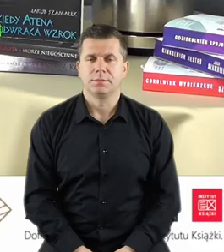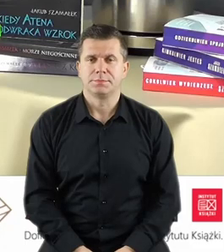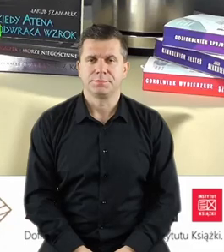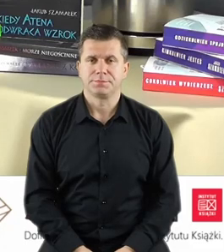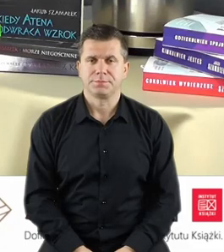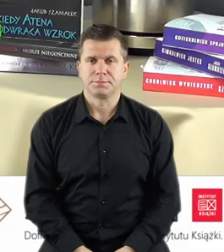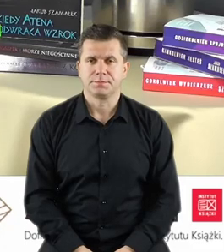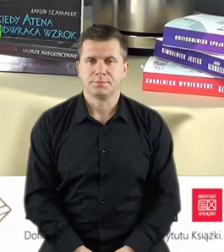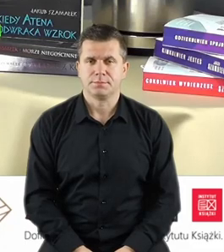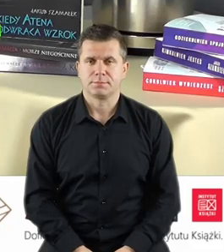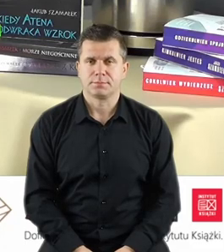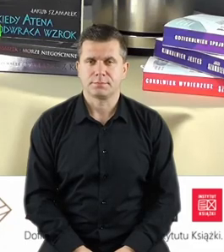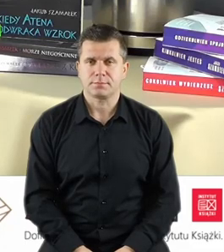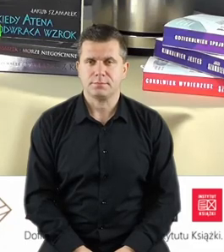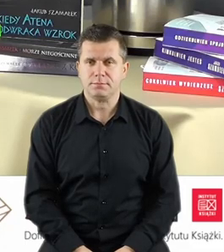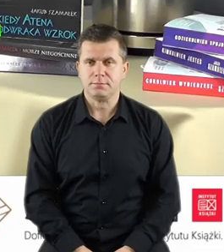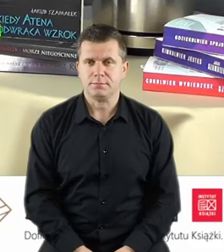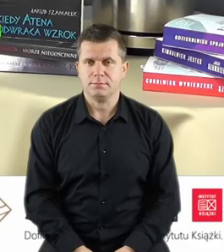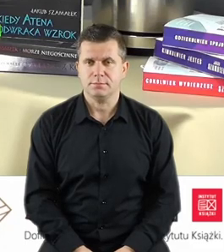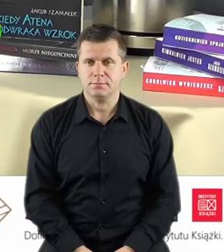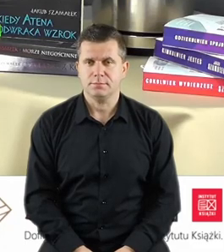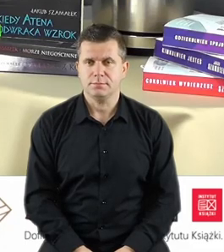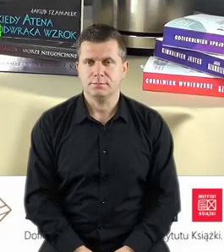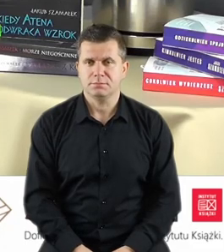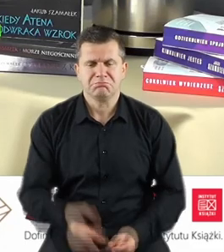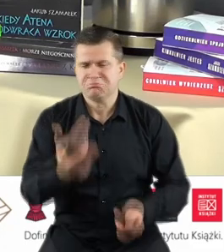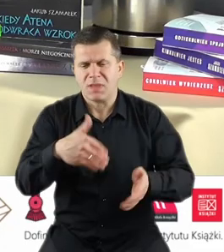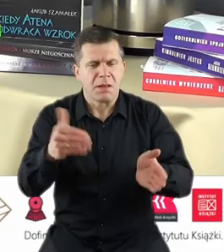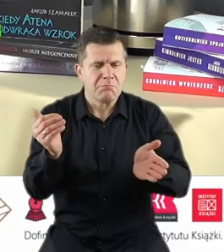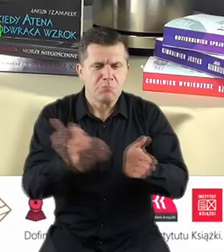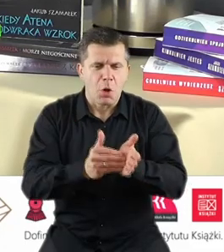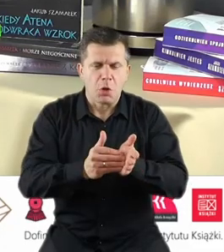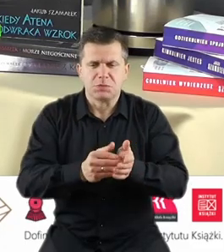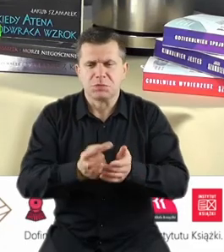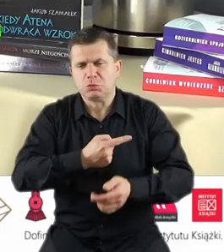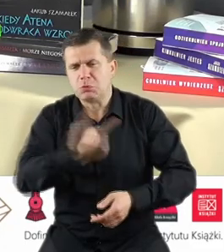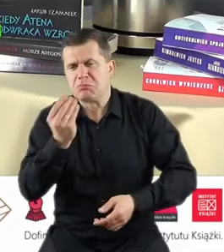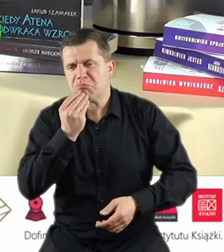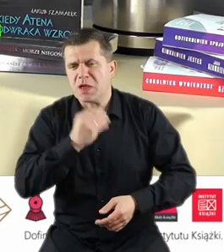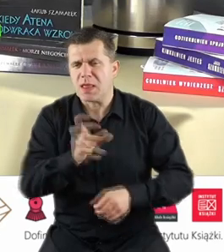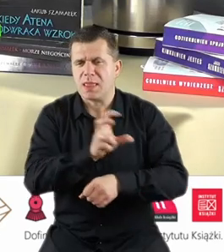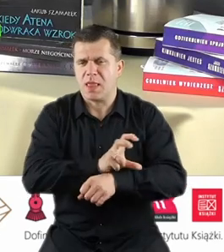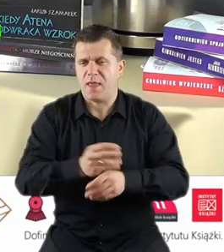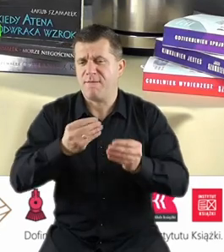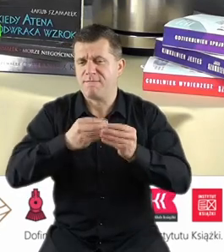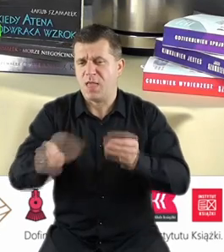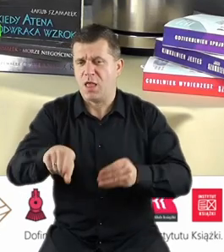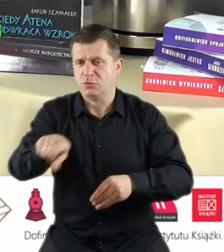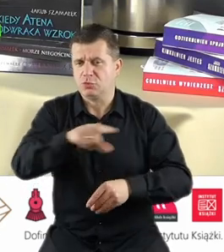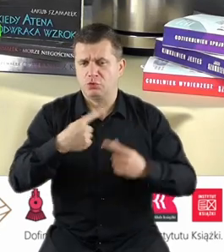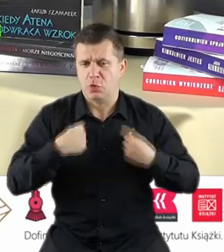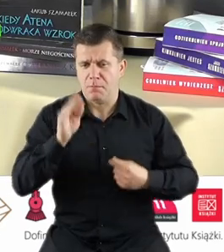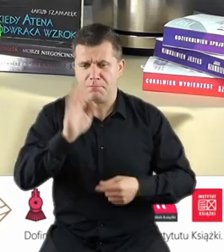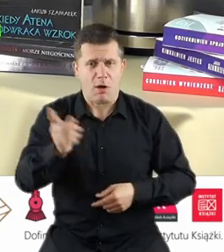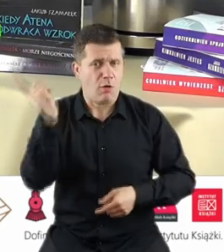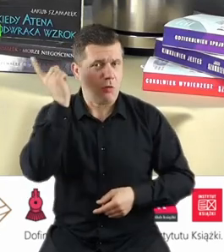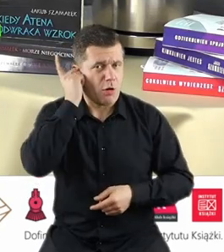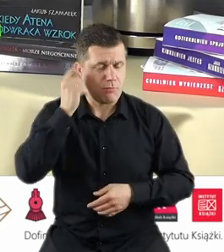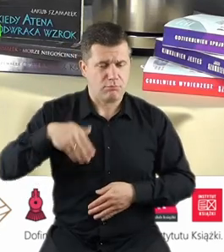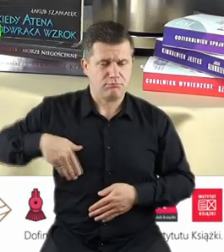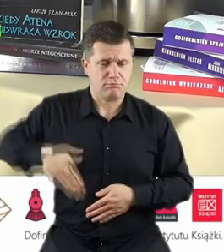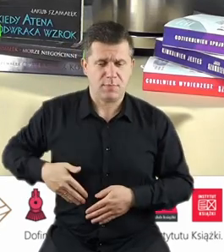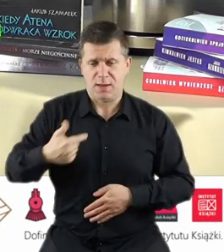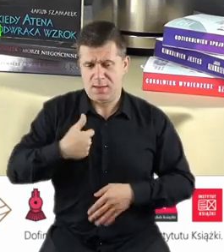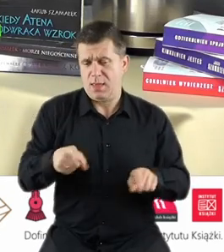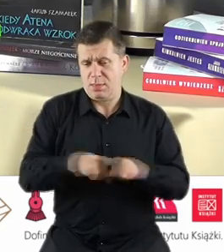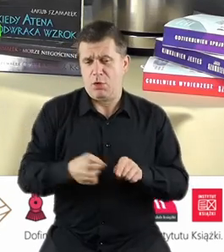banalna, bo nie potrzeba tych świetnych, fantastycznych technologii, bo większość z nas nosi komórkę przy sobie, ja też.